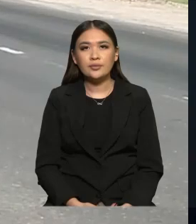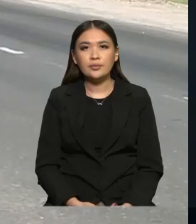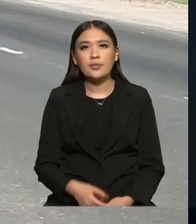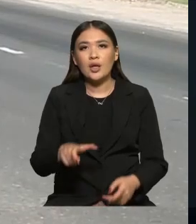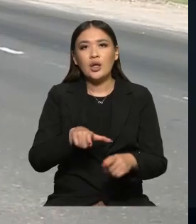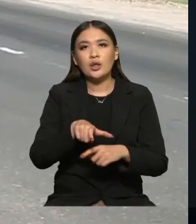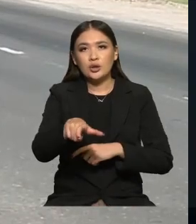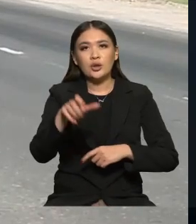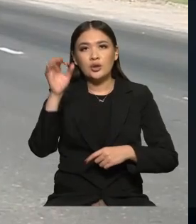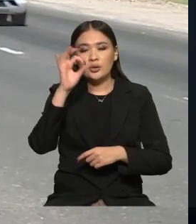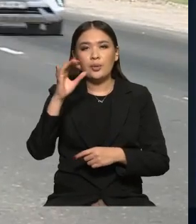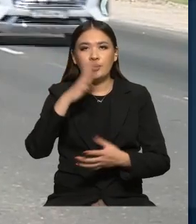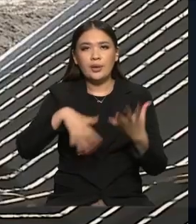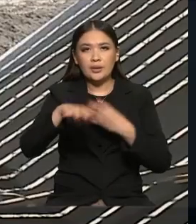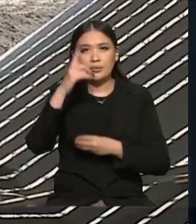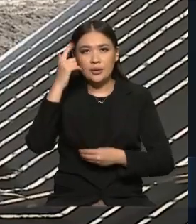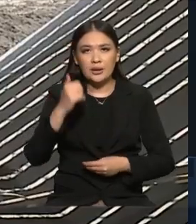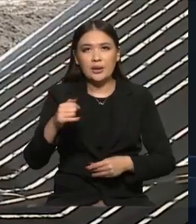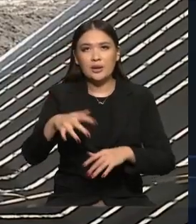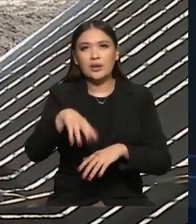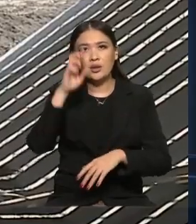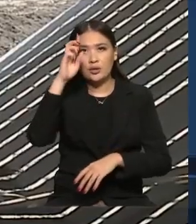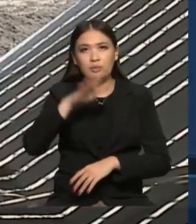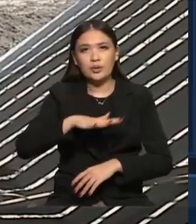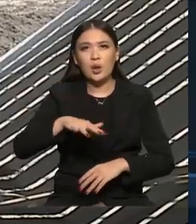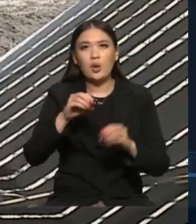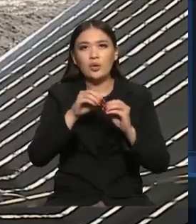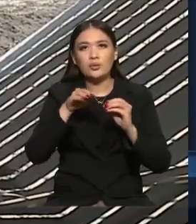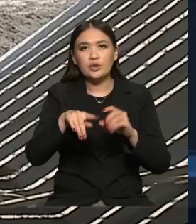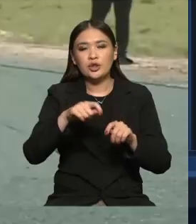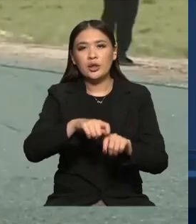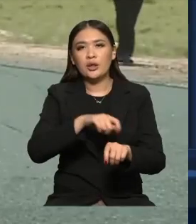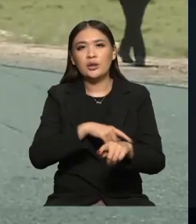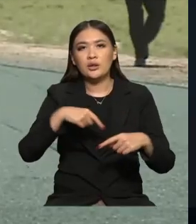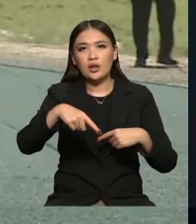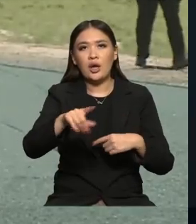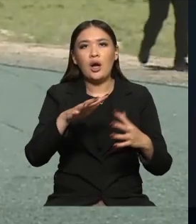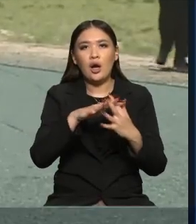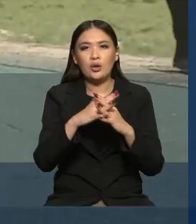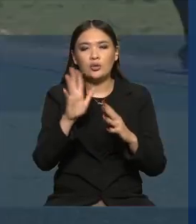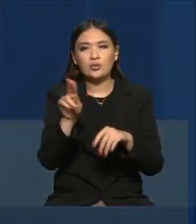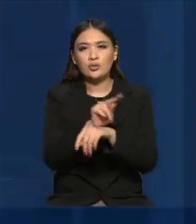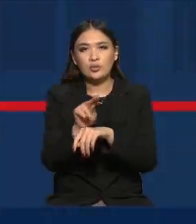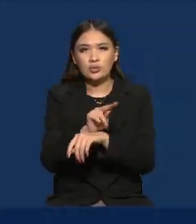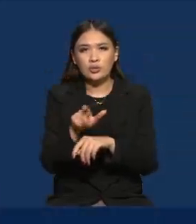Жол қадірін жортқан білет. Елімізде биылдан бастап 10 мың шақырымнан астам ауыл аралық жолдар жөнделеді.